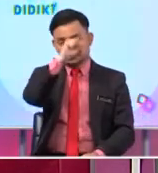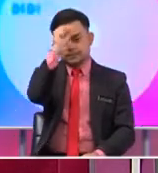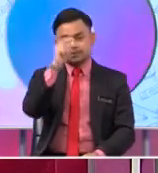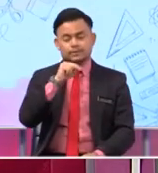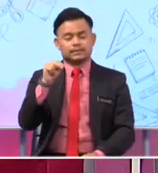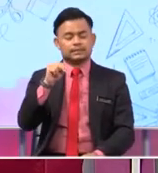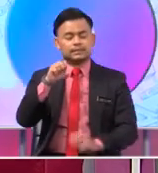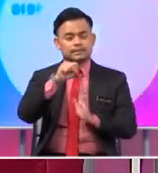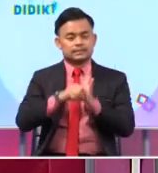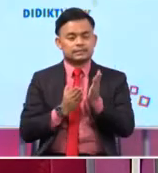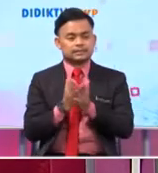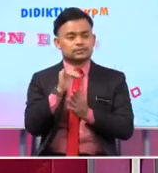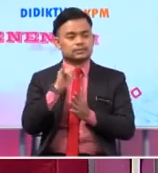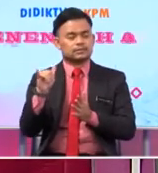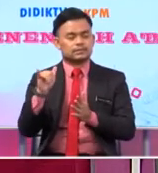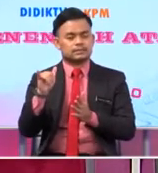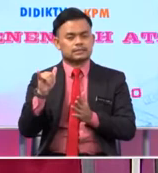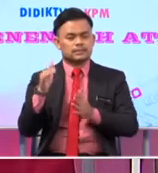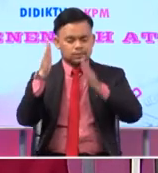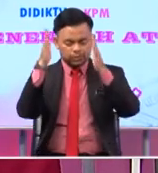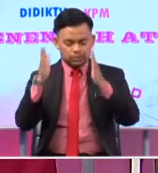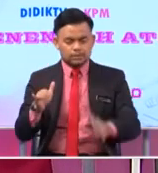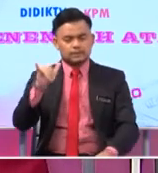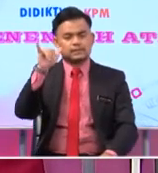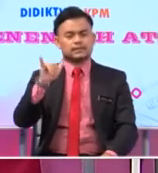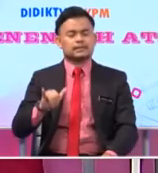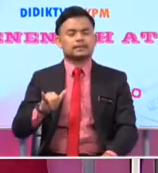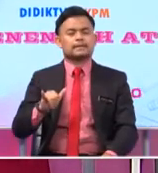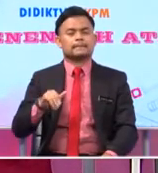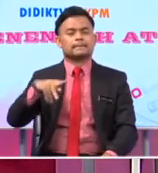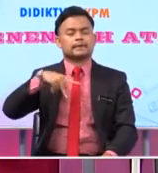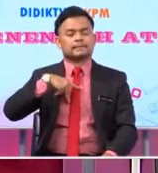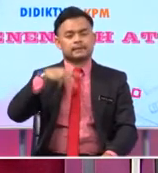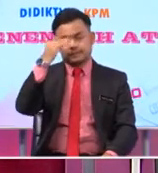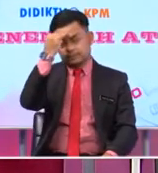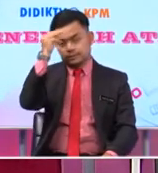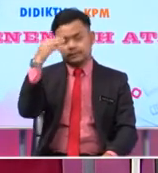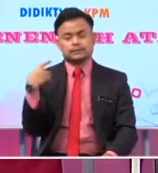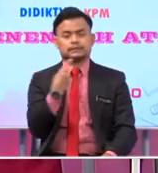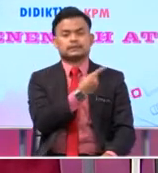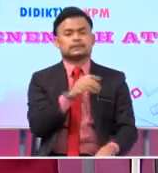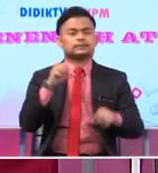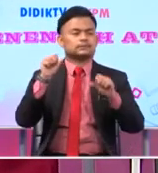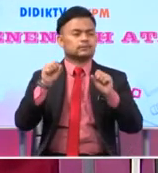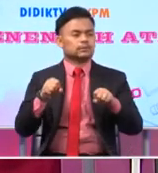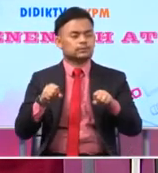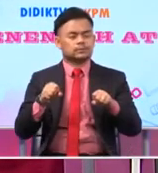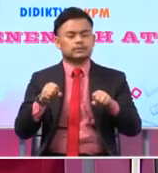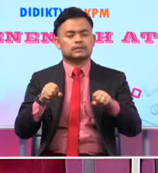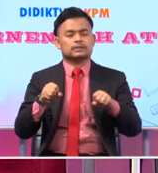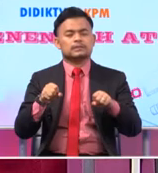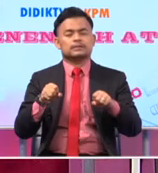individu yang berkepribadian Mulia kita boleh mengharumkan nama negara dalam pelbagai bidang